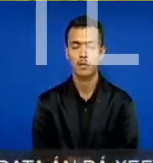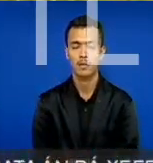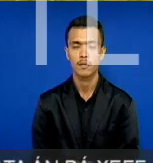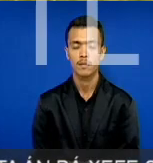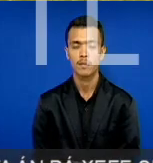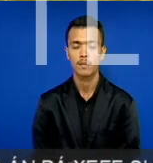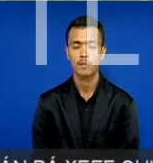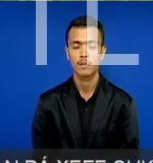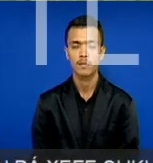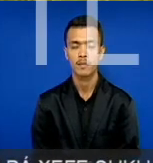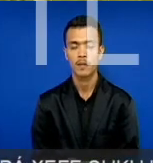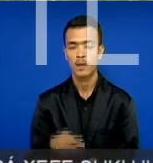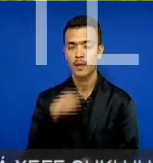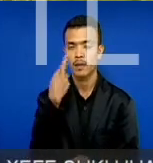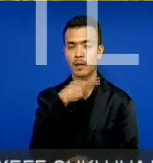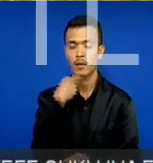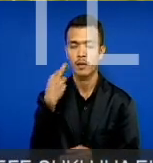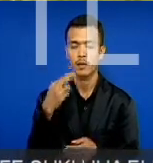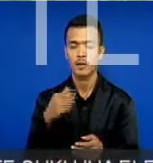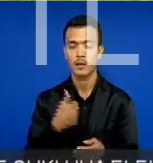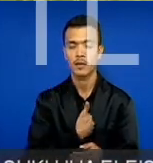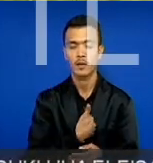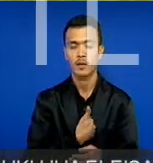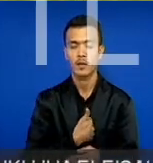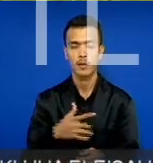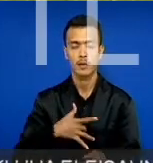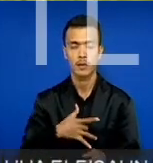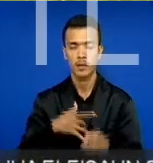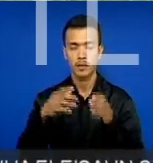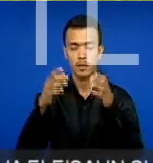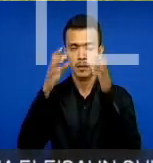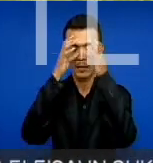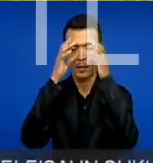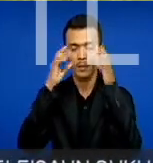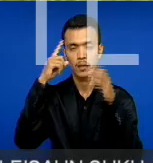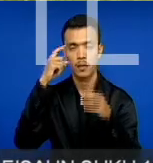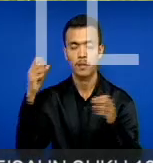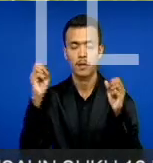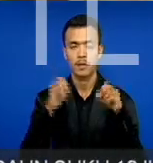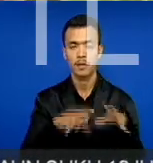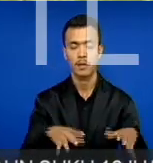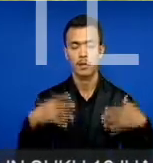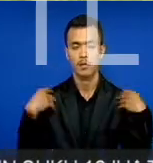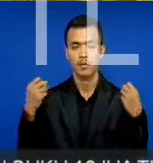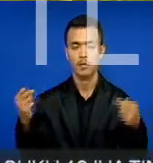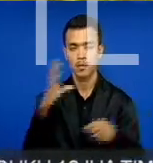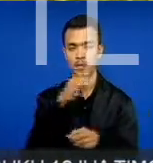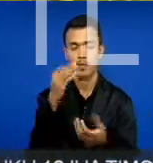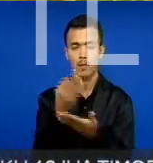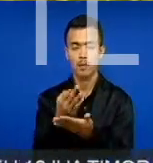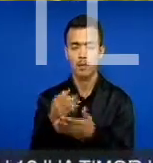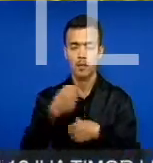melakoa. Natar naing Maria Tani senti tristi tambah lakung energia no osang hodi halai natar